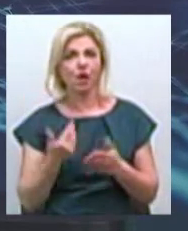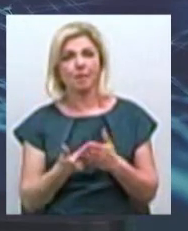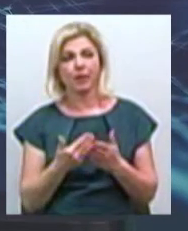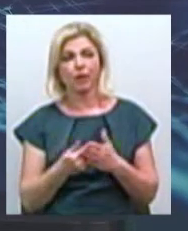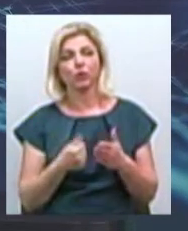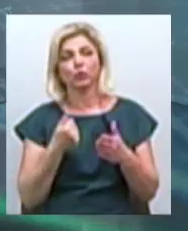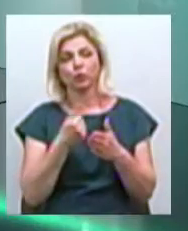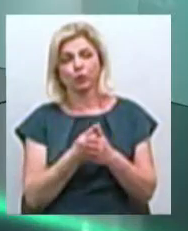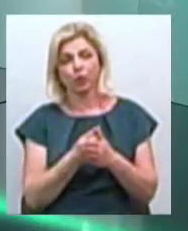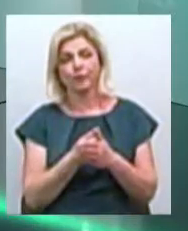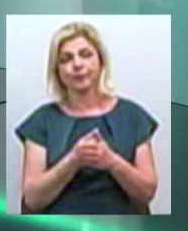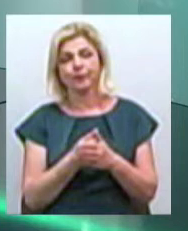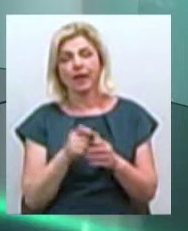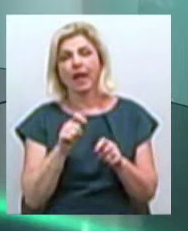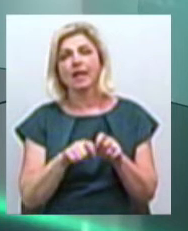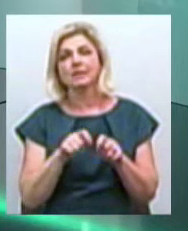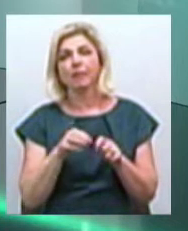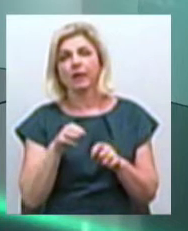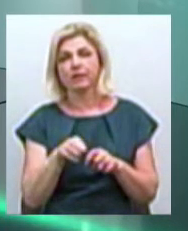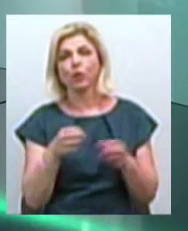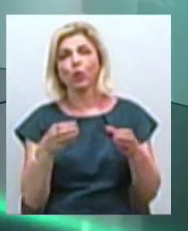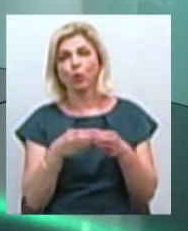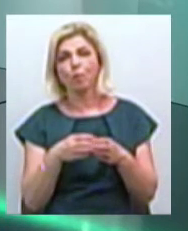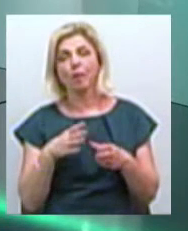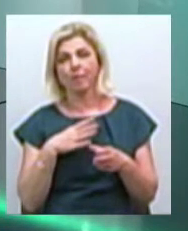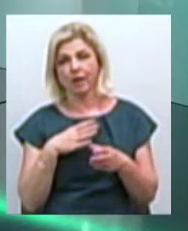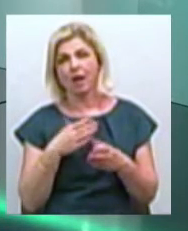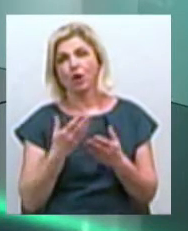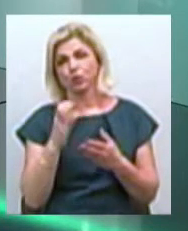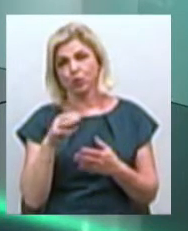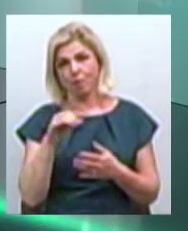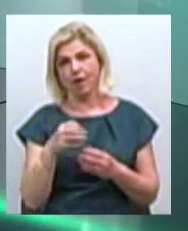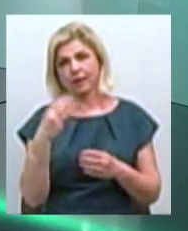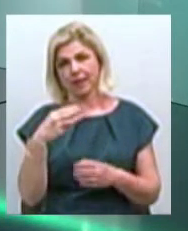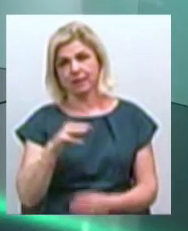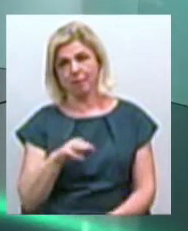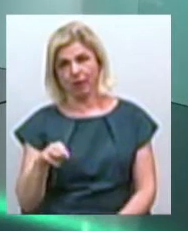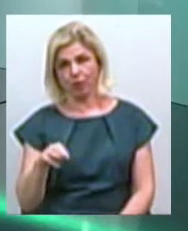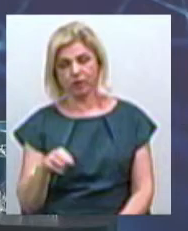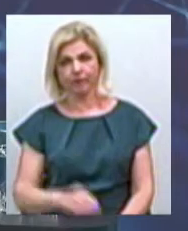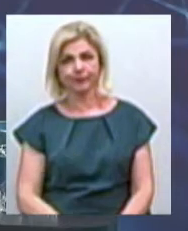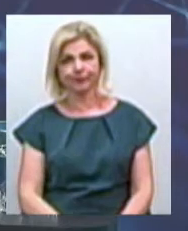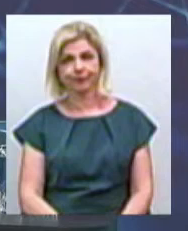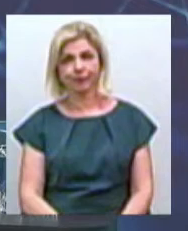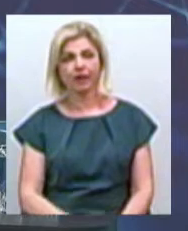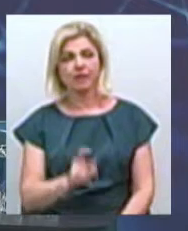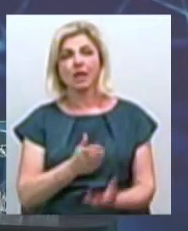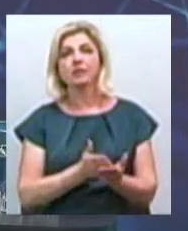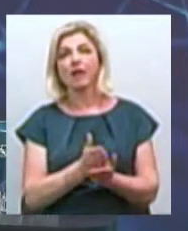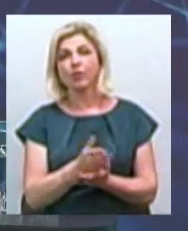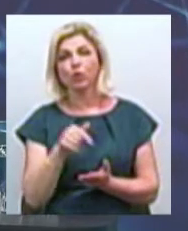до експертної групи було допущено на суму близько 30 мільйонів. За спрямуванням